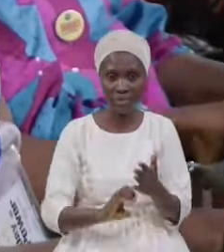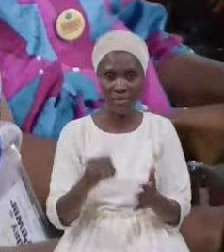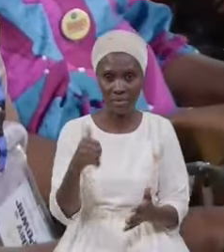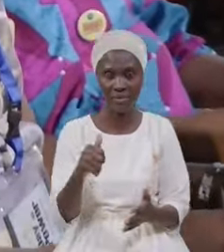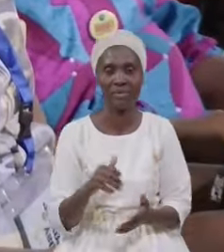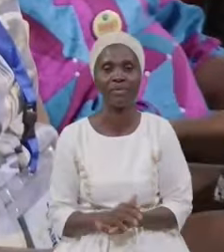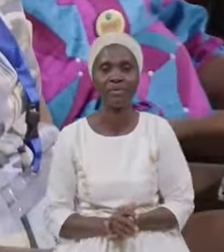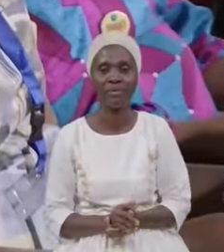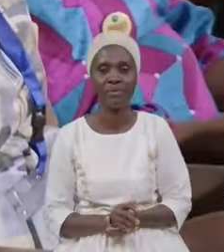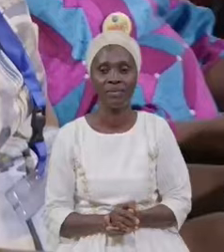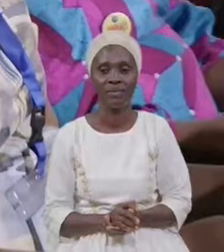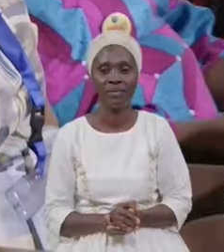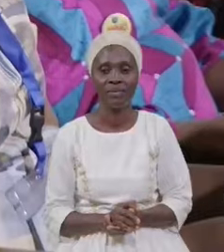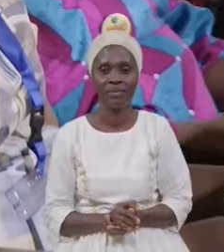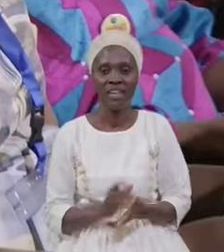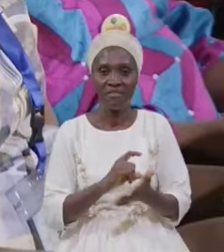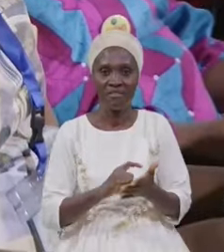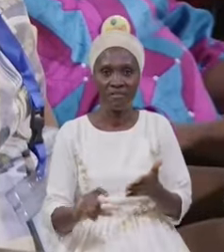verset 30. Hébreux 10,